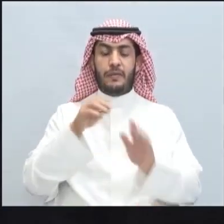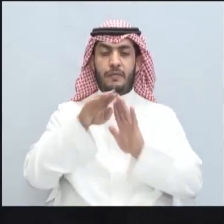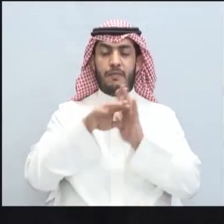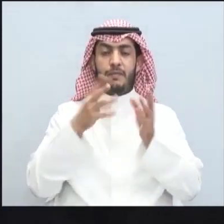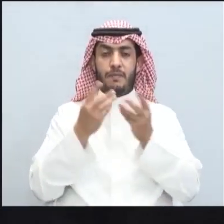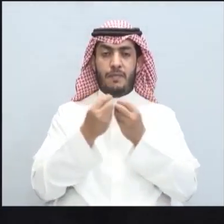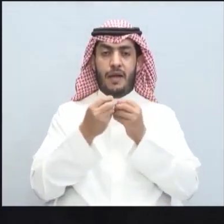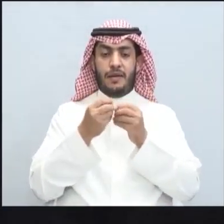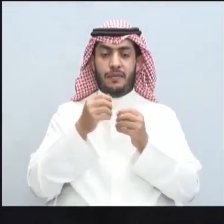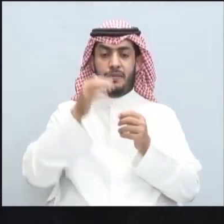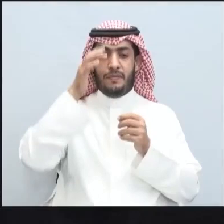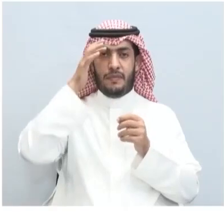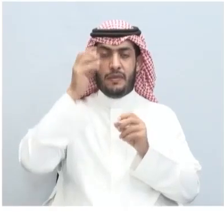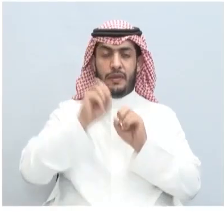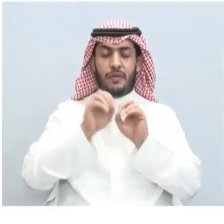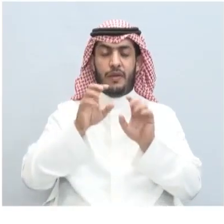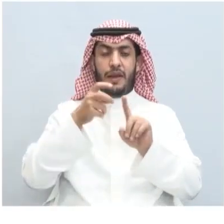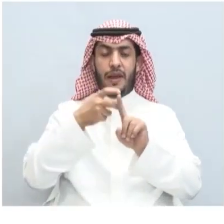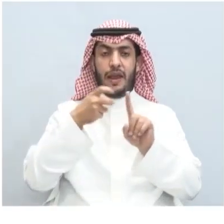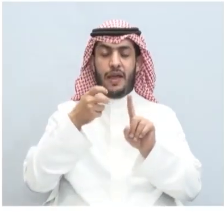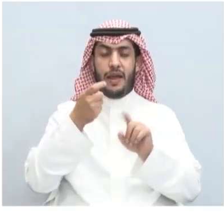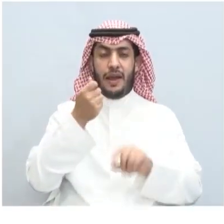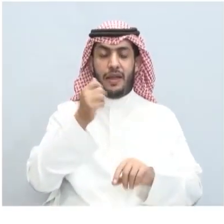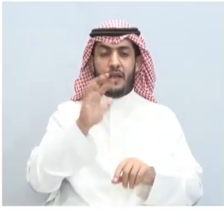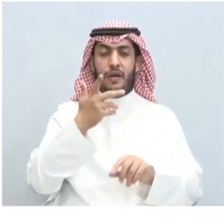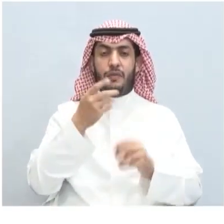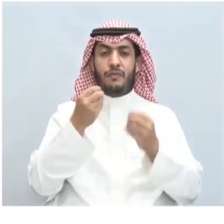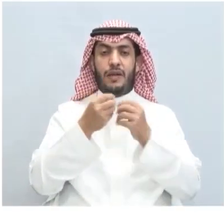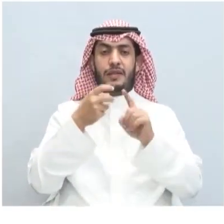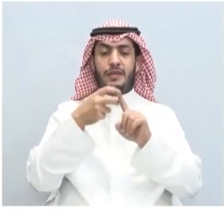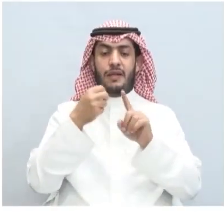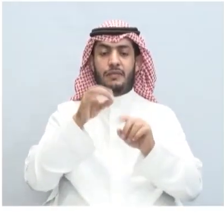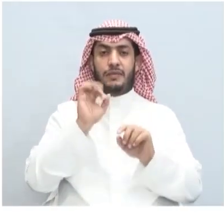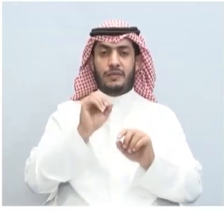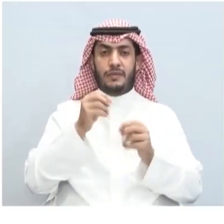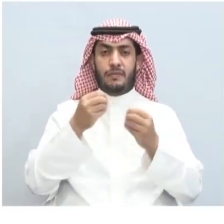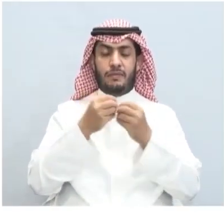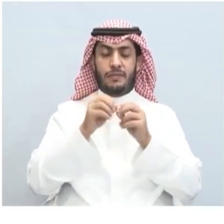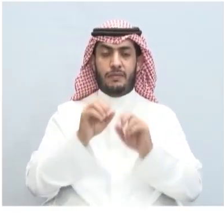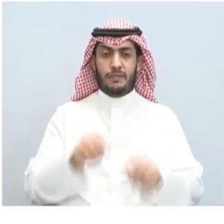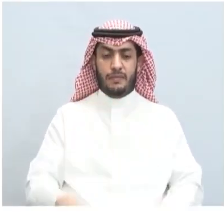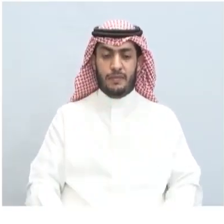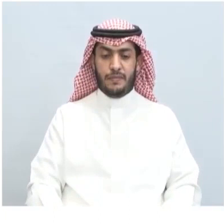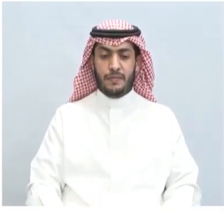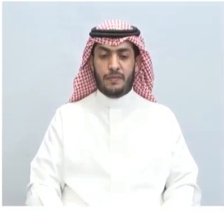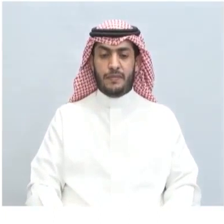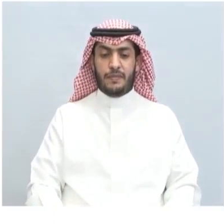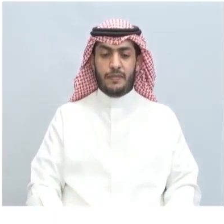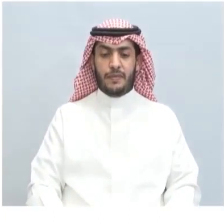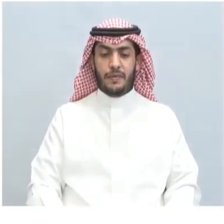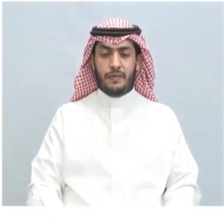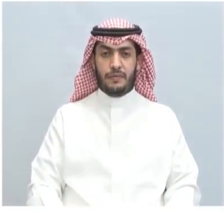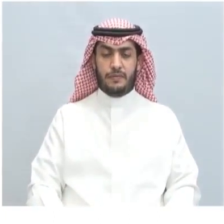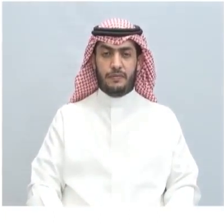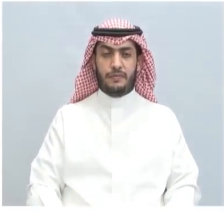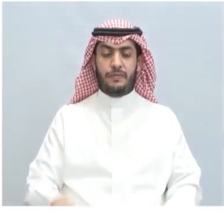معا كان تقوم بتوزيعات نقديه او ايضا بارباح او توزيعات سهميه